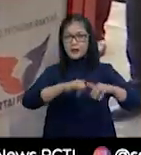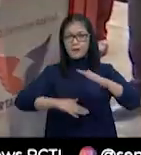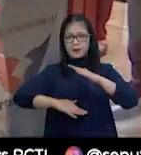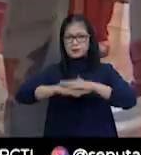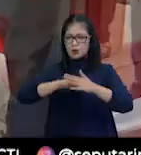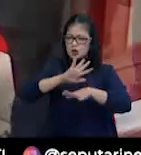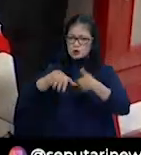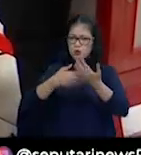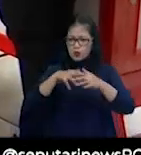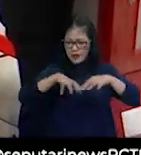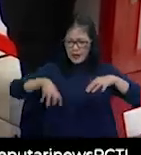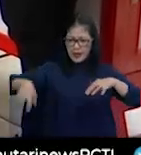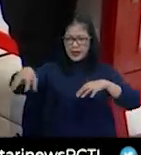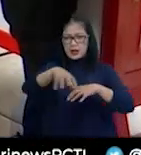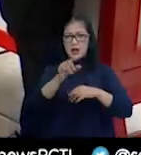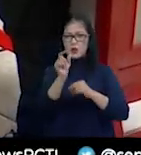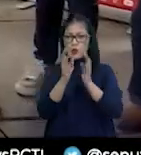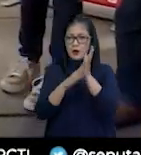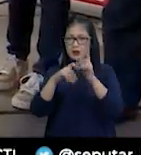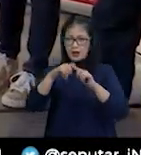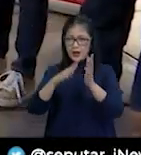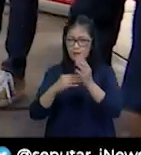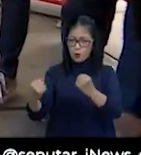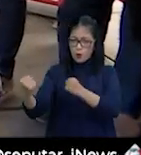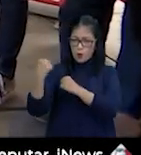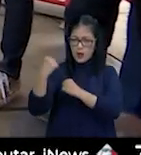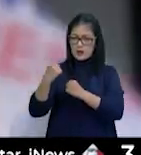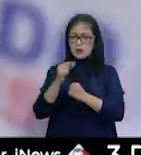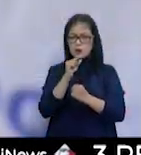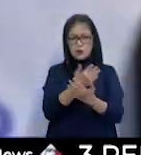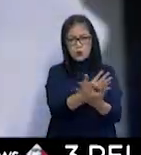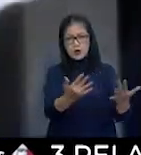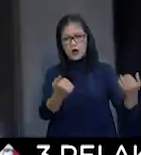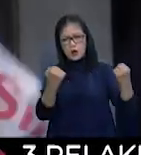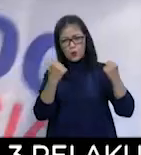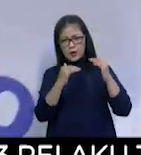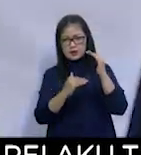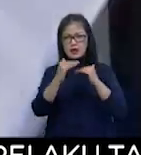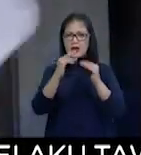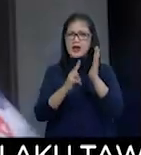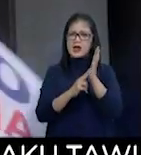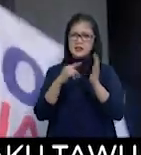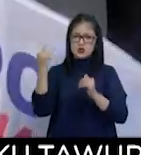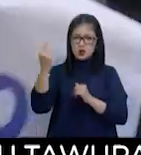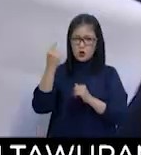upaya memperkuat usaha kecil dan meningkatkan perekonomian nasional. Tim Liputan iNews melaporkan.